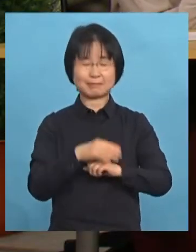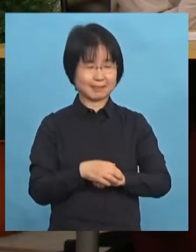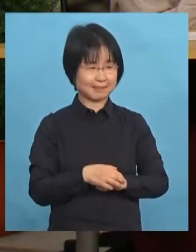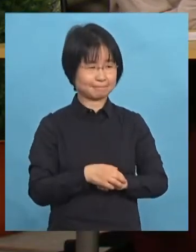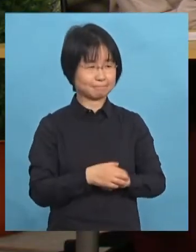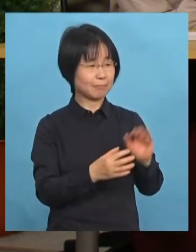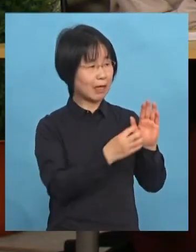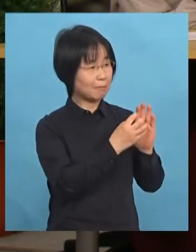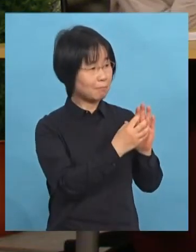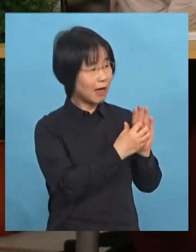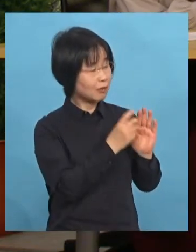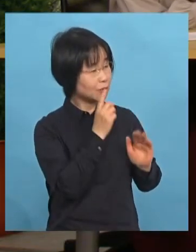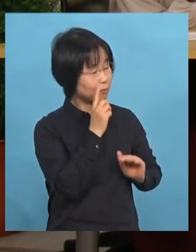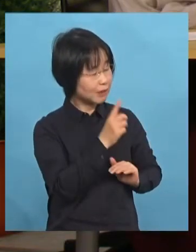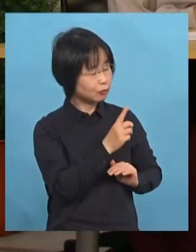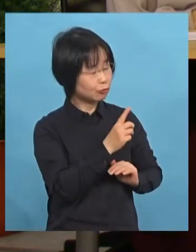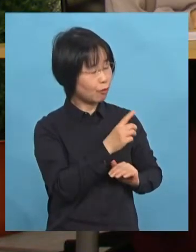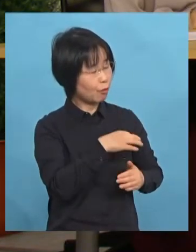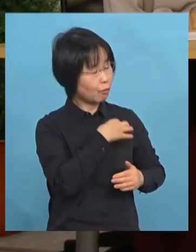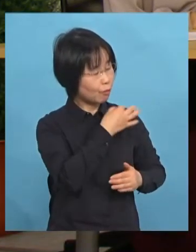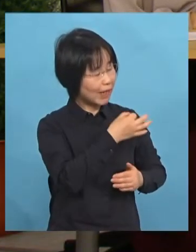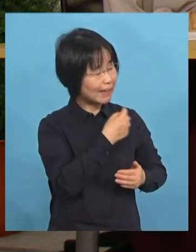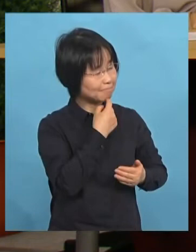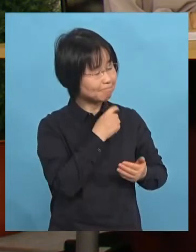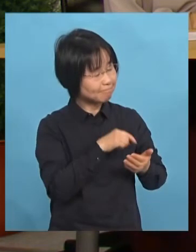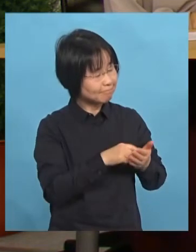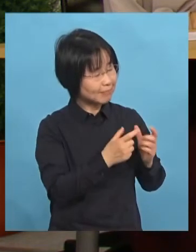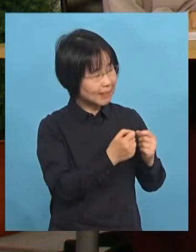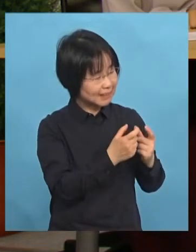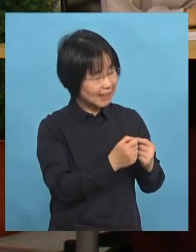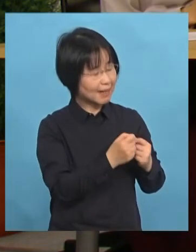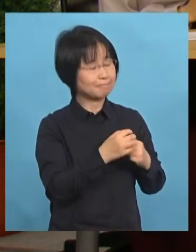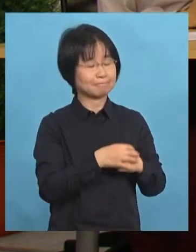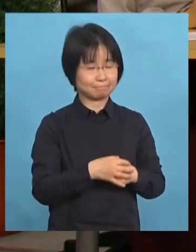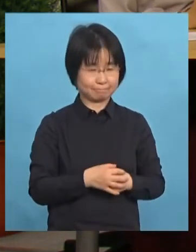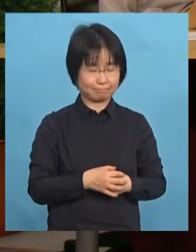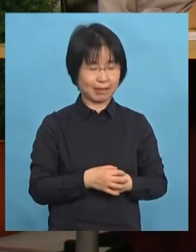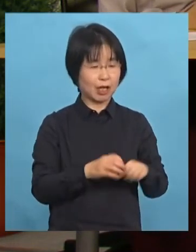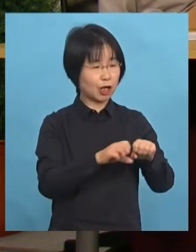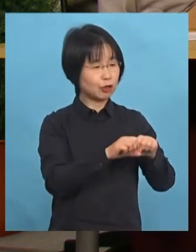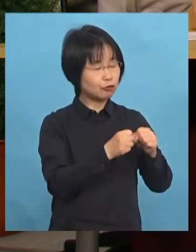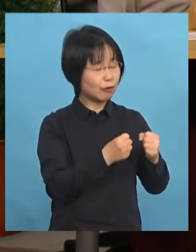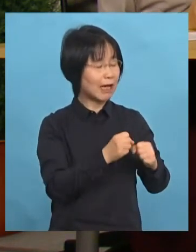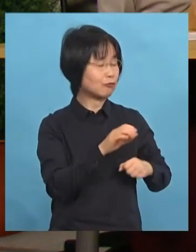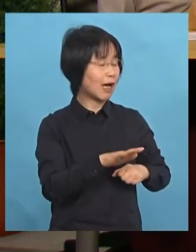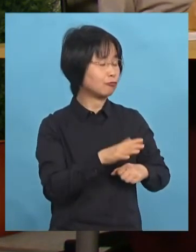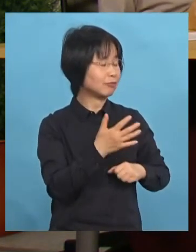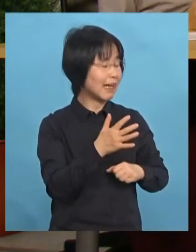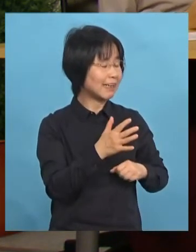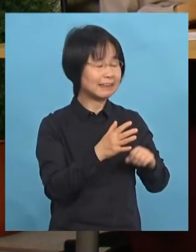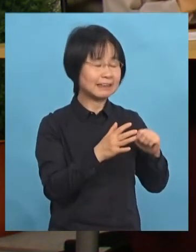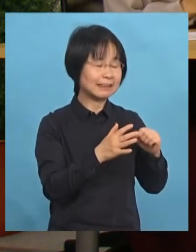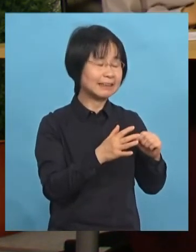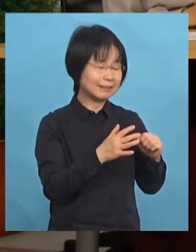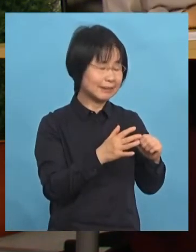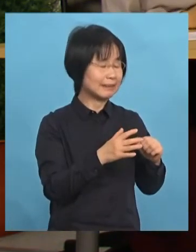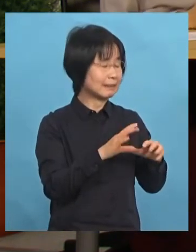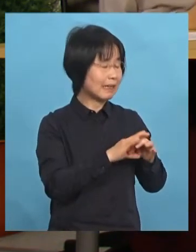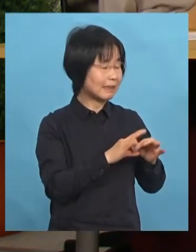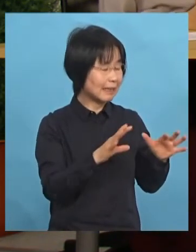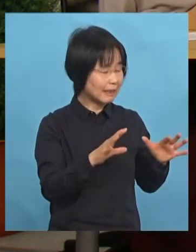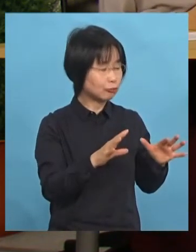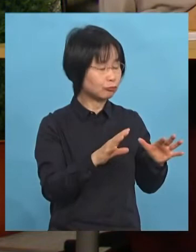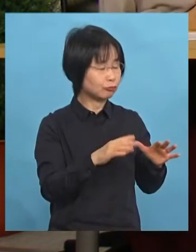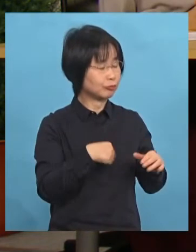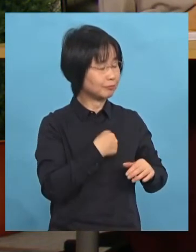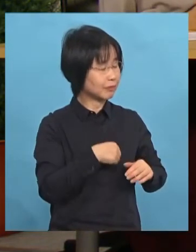つけていらっしゃるとお声もかけやすいですよね。障害のある人もない人もお互いのことを思いやって